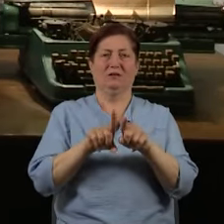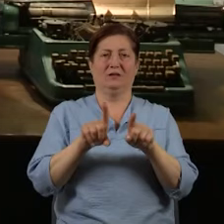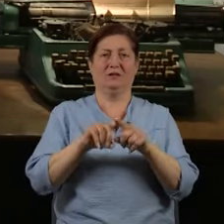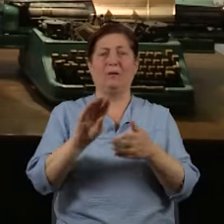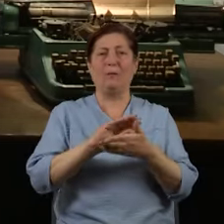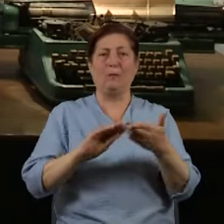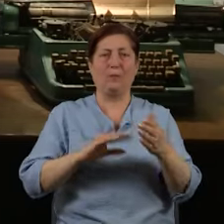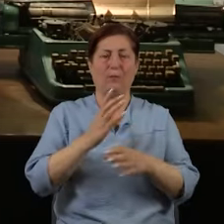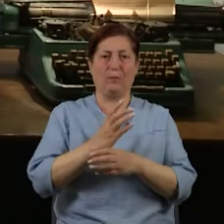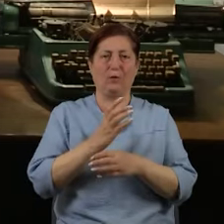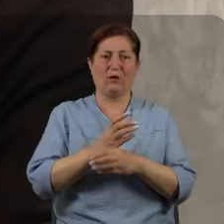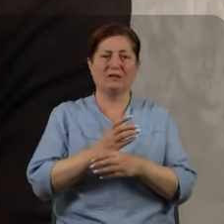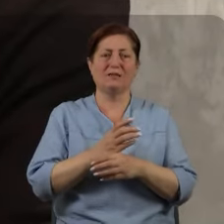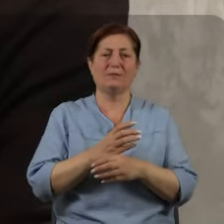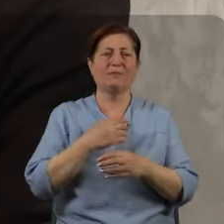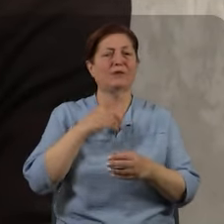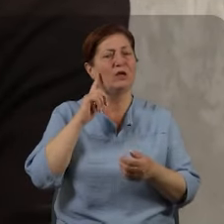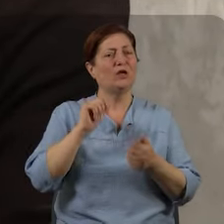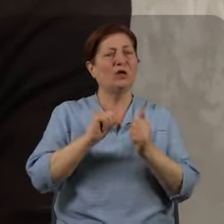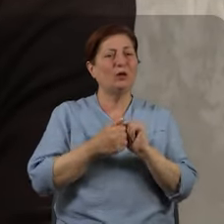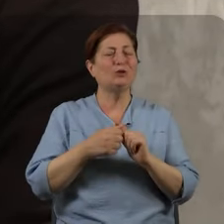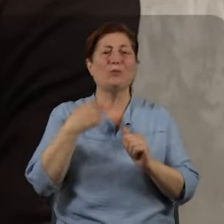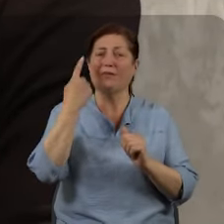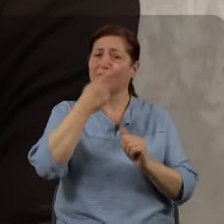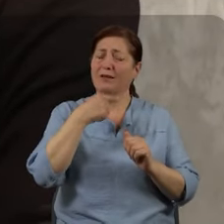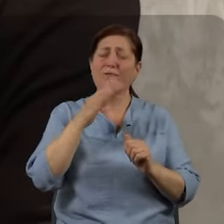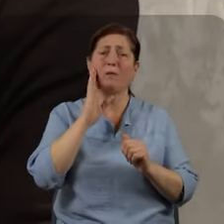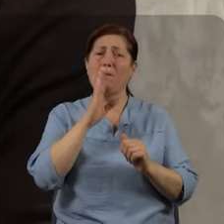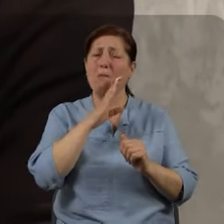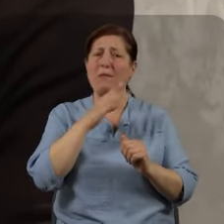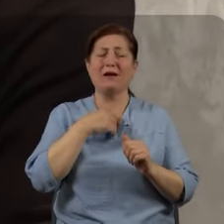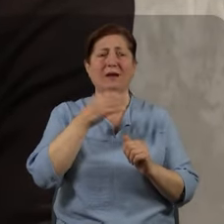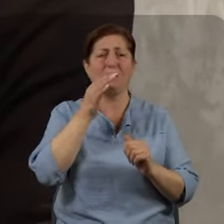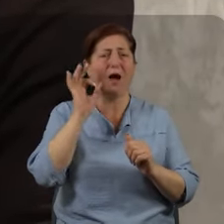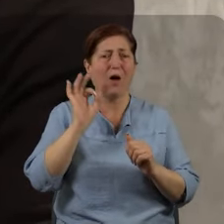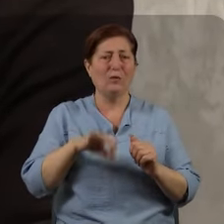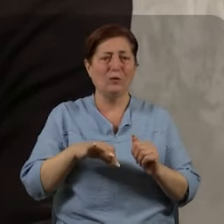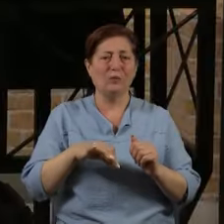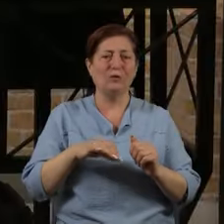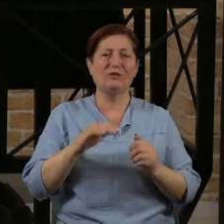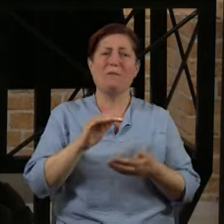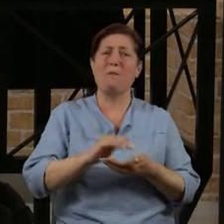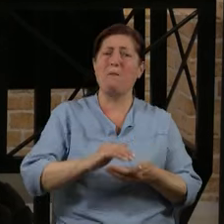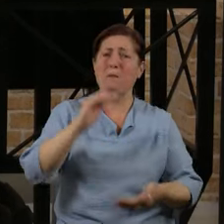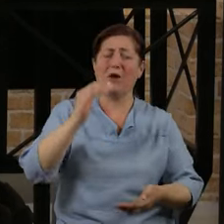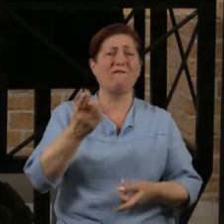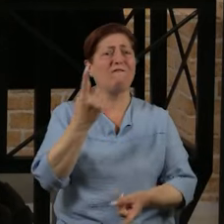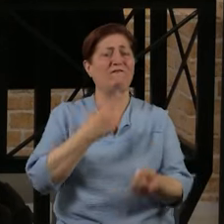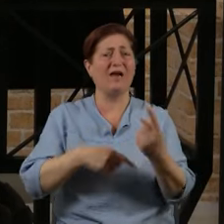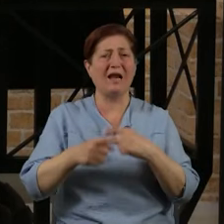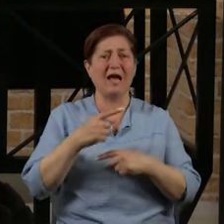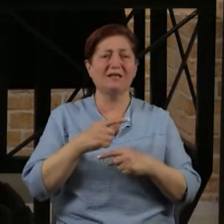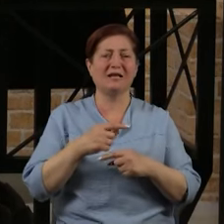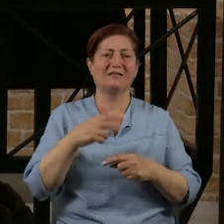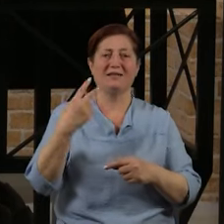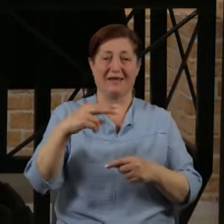ուղղակի հանգստություն գտնելու, հիշում եմ դեմքը քոչեր, մայրի մանուշու անունը։ Դե, եթե այդպես վերադառնանք, այդպես։ Մանկություն վերադարձի